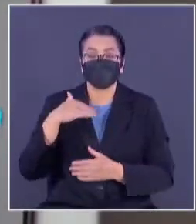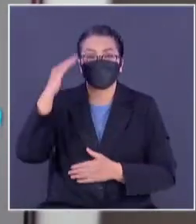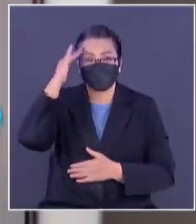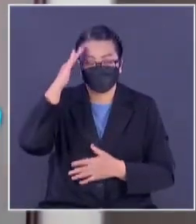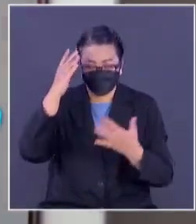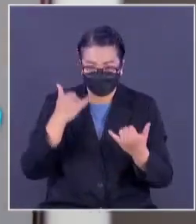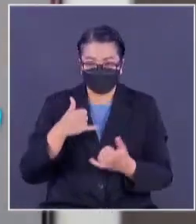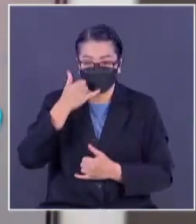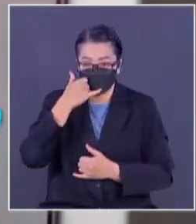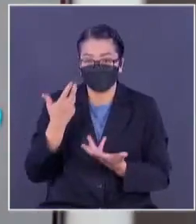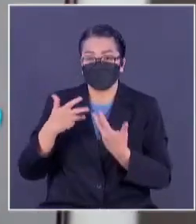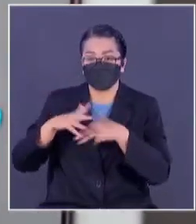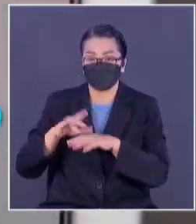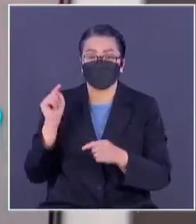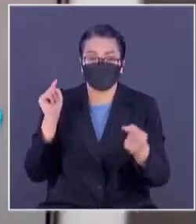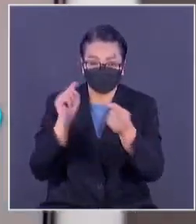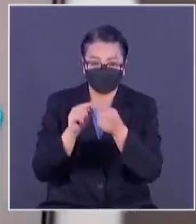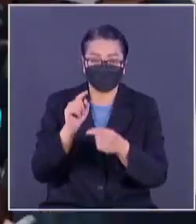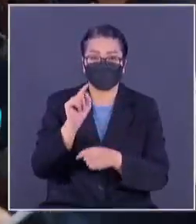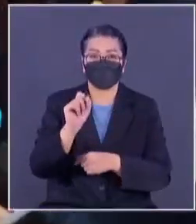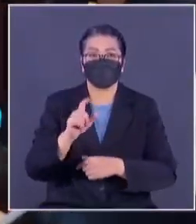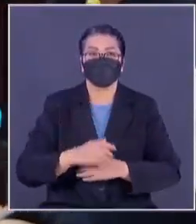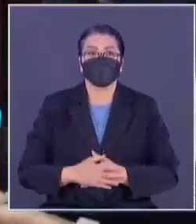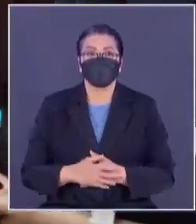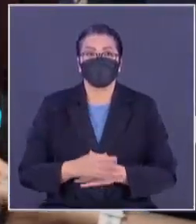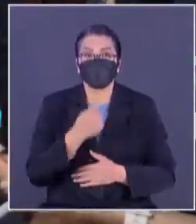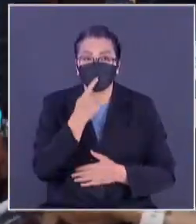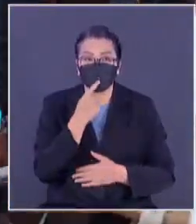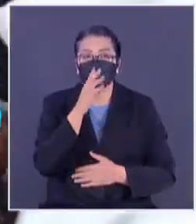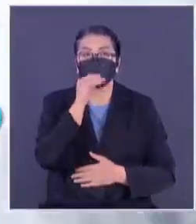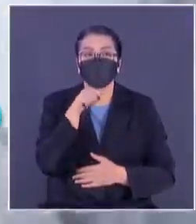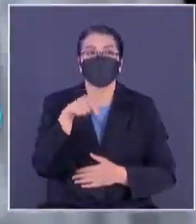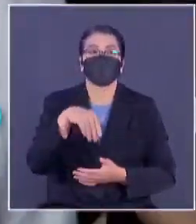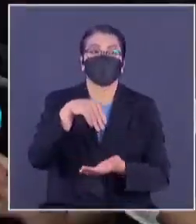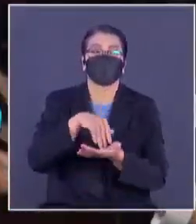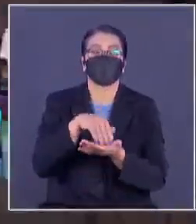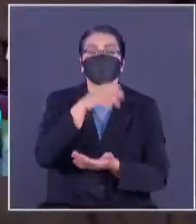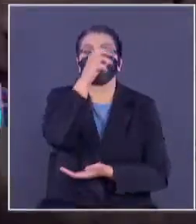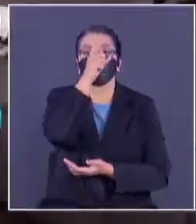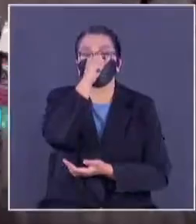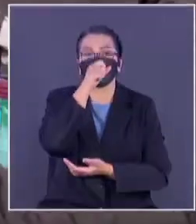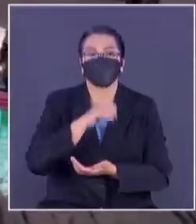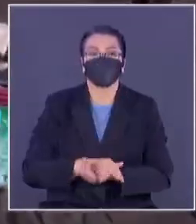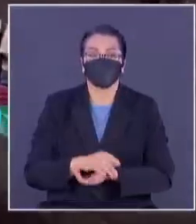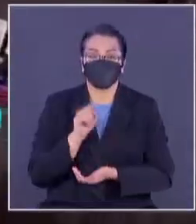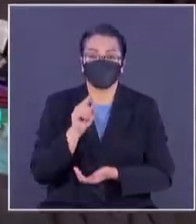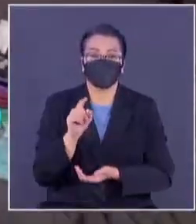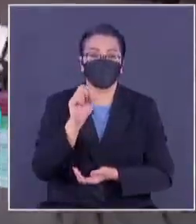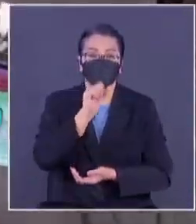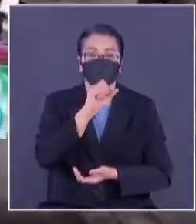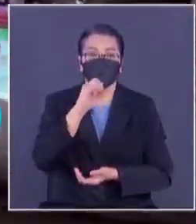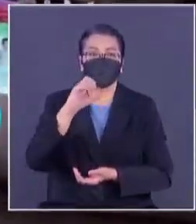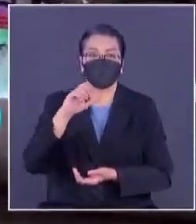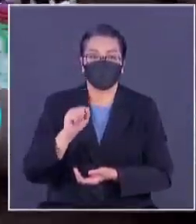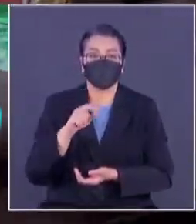ะนี้เจ้าหน้าที่กำลังเข้าสกัดด่วนครับ ที่คุณผู้ชมเห็นเป็นส่วนหนึ่งของการทดสอบเสาไฟอัจฉริยะนะคะหรือว่าสม